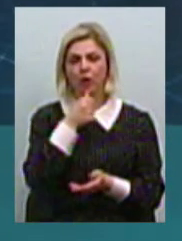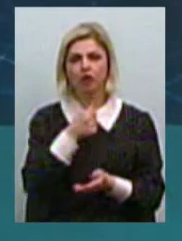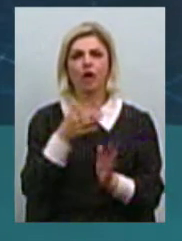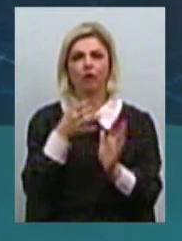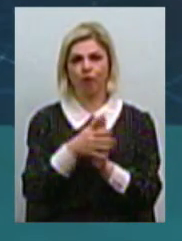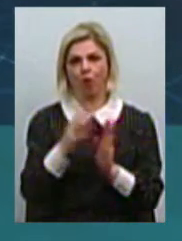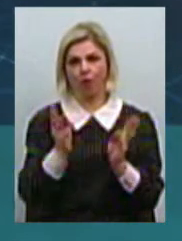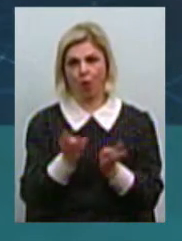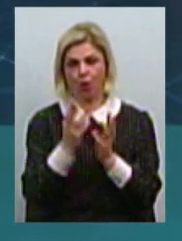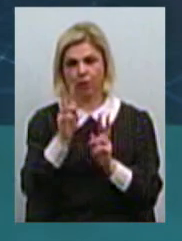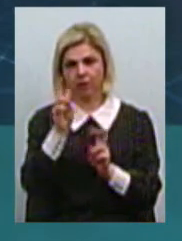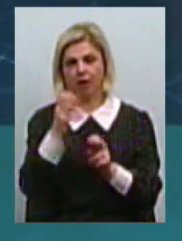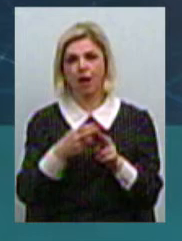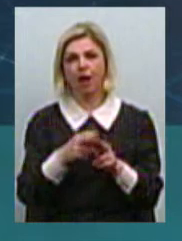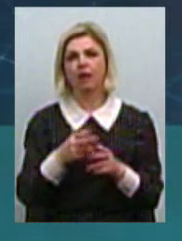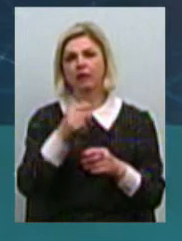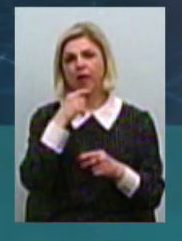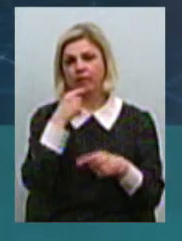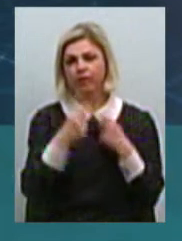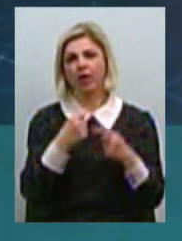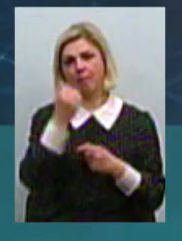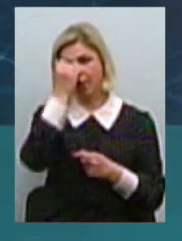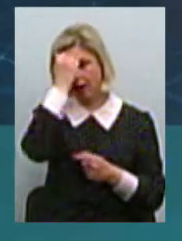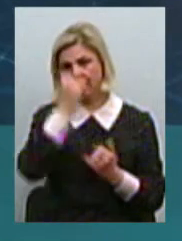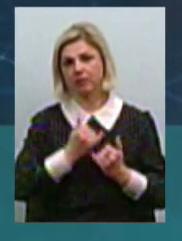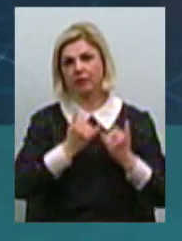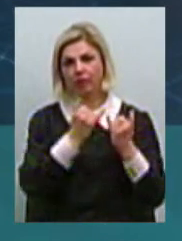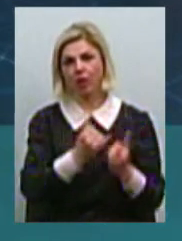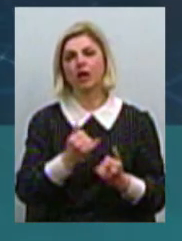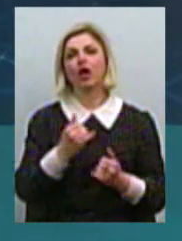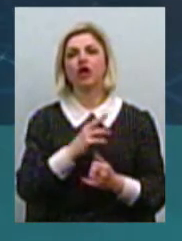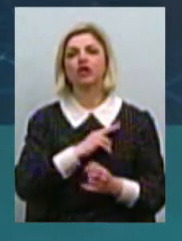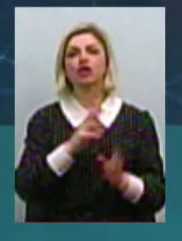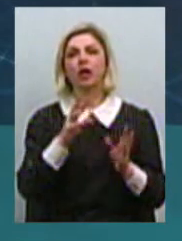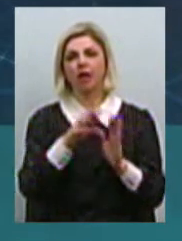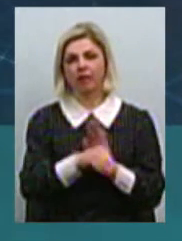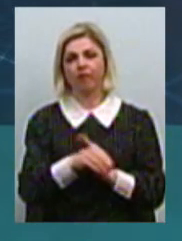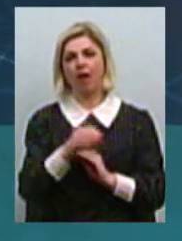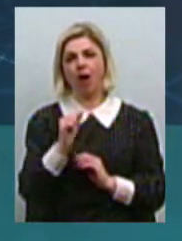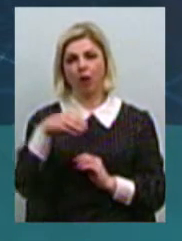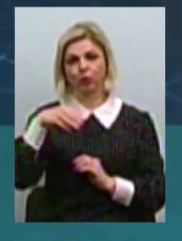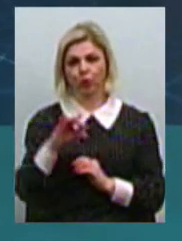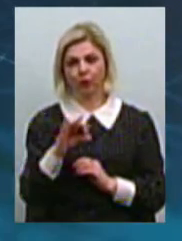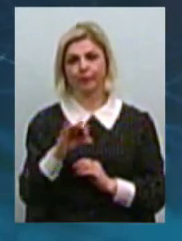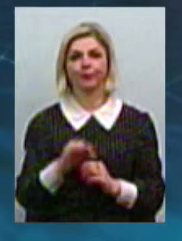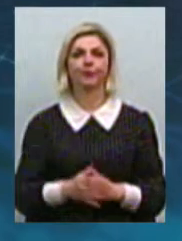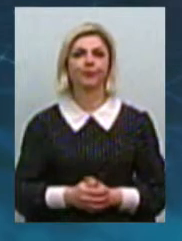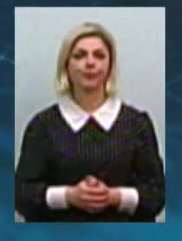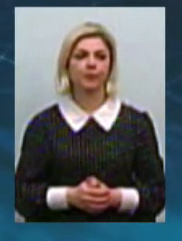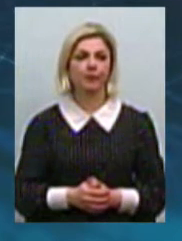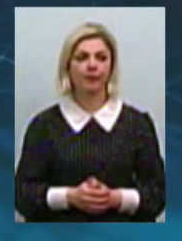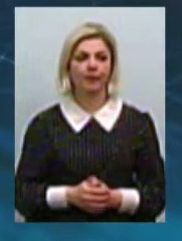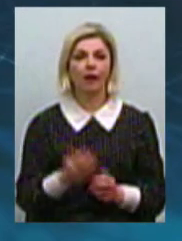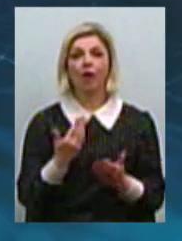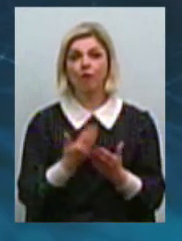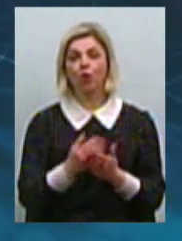комплексної програми «Увічнення пам'яті учасників АТО, жертв воєн та політичних репресій Миколаївській області на 2017-2020 роки».